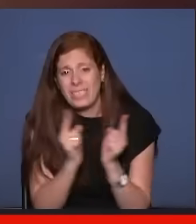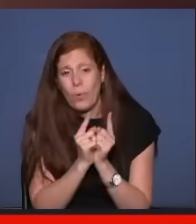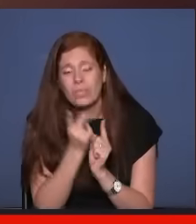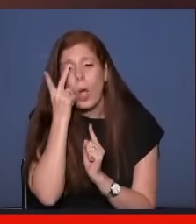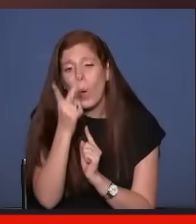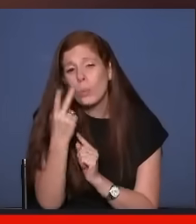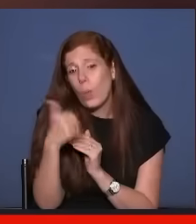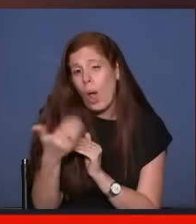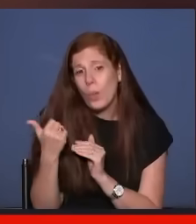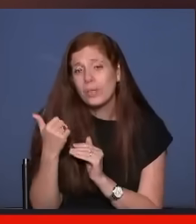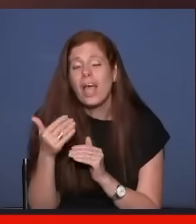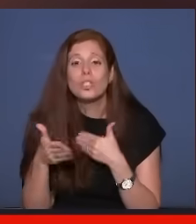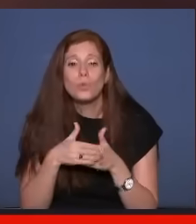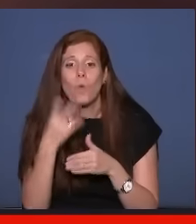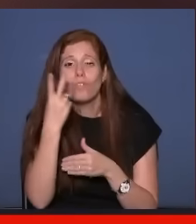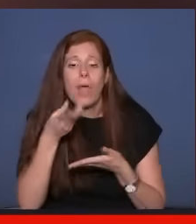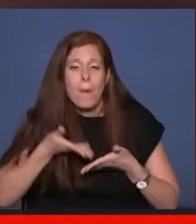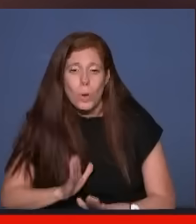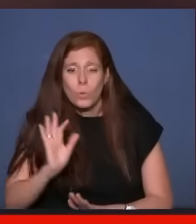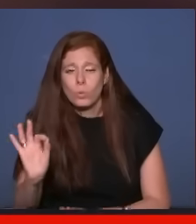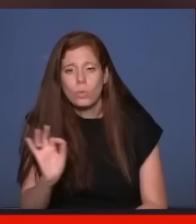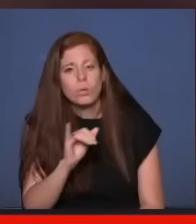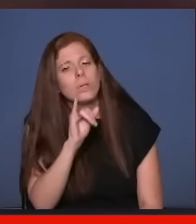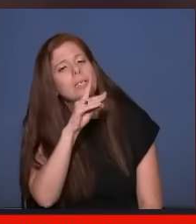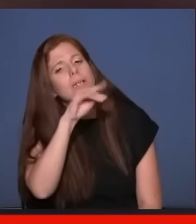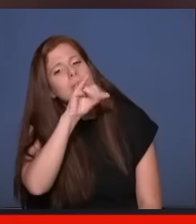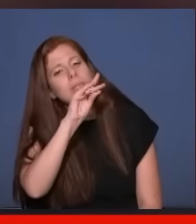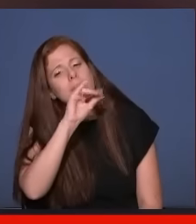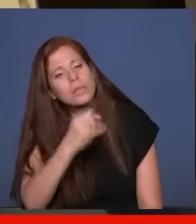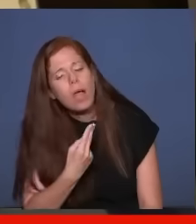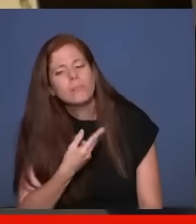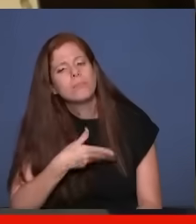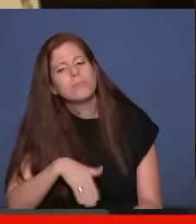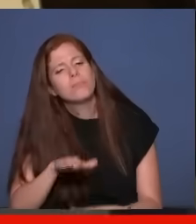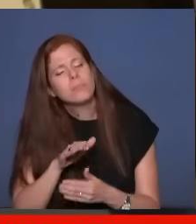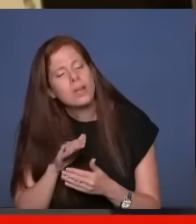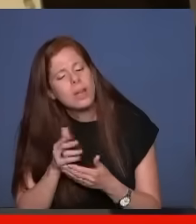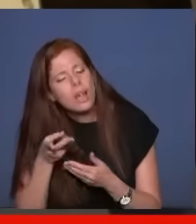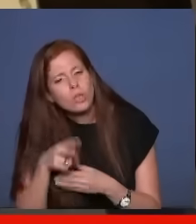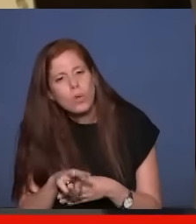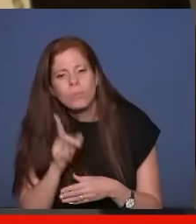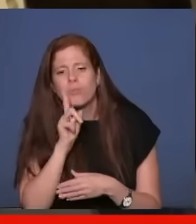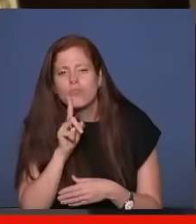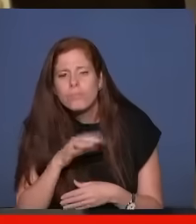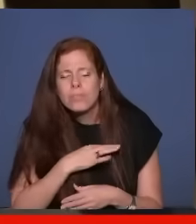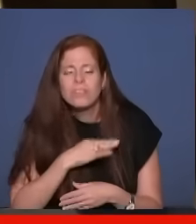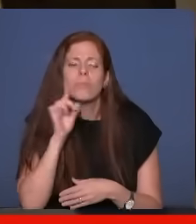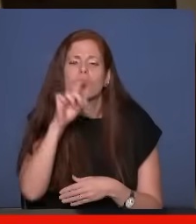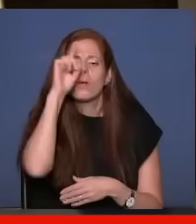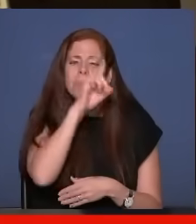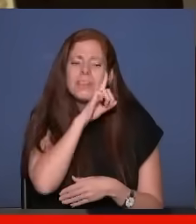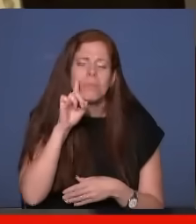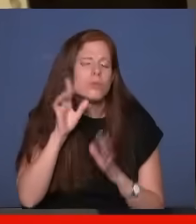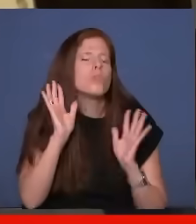לאחרונה אשתו ושתי בנותיו. ידידיה, לך לשלום. בשמי, בשם אמא, שכל כך אוהבים אותך, כל כך אוהבים